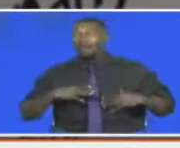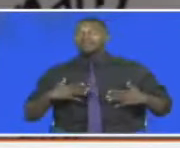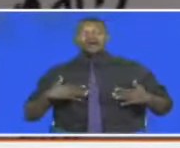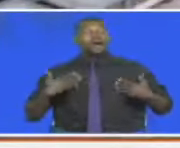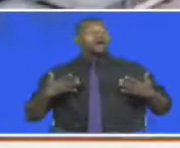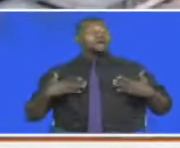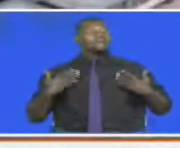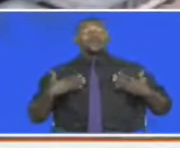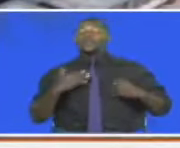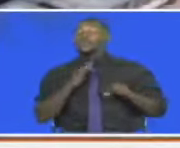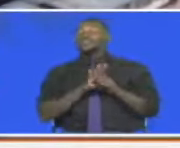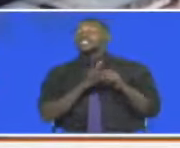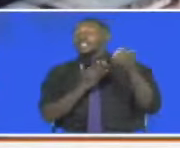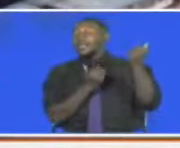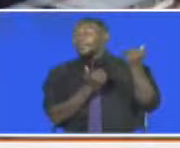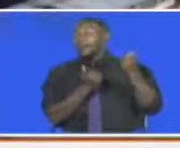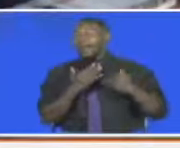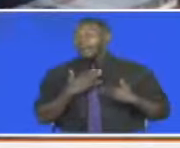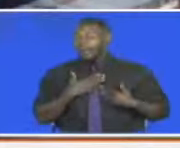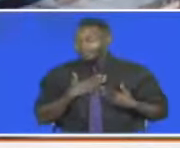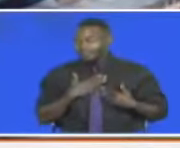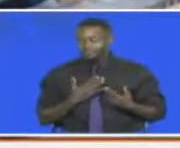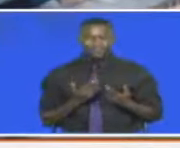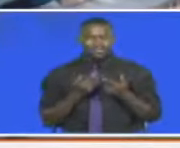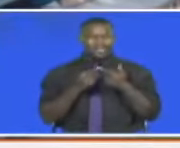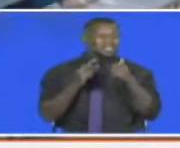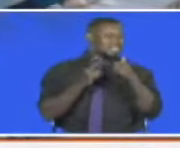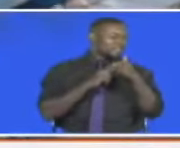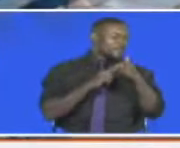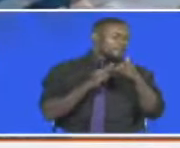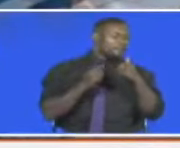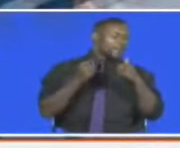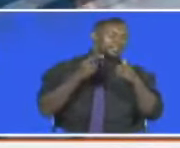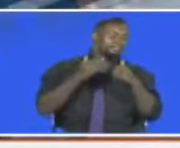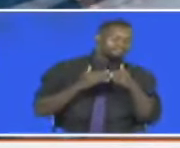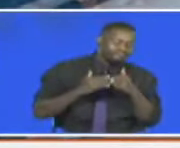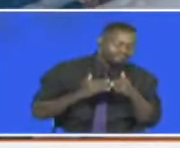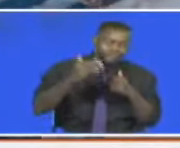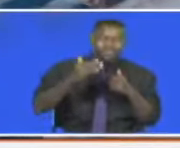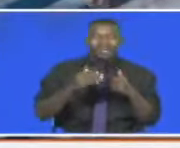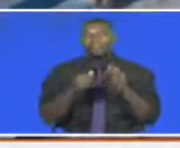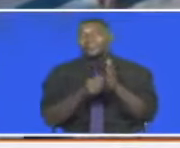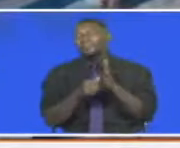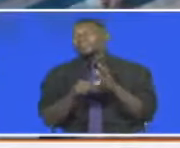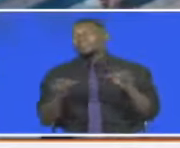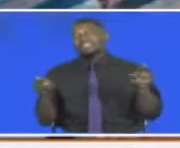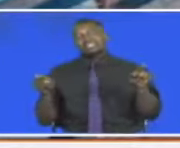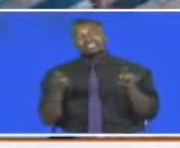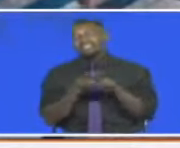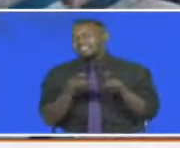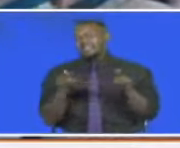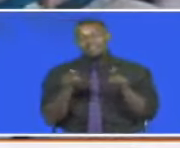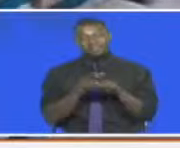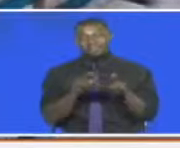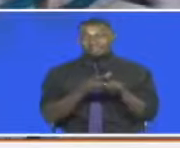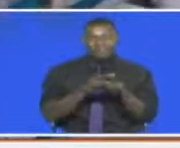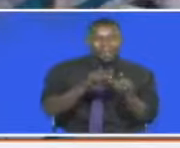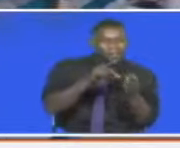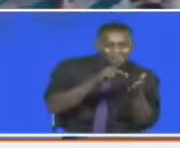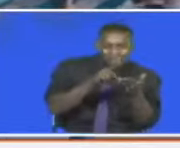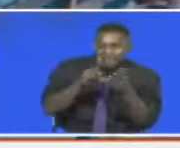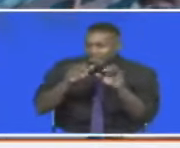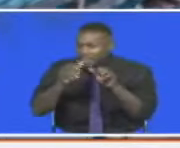wa kiwanda hiki. Hata hivyo, miezi saba baadaye bado masaibu ni yale yale: kutolipwa kwa wakulima